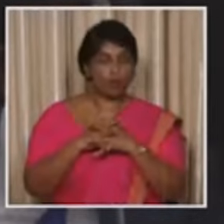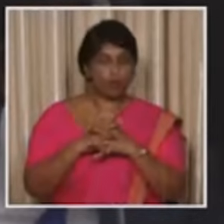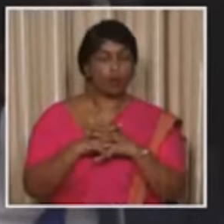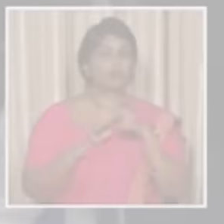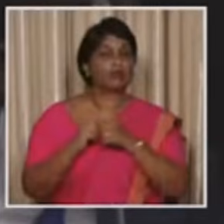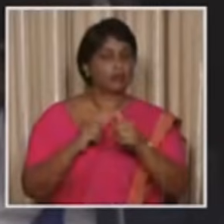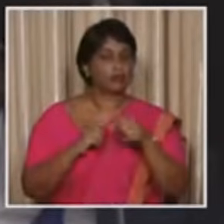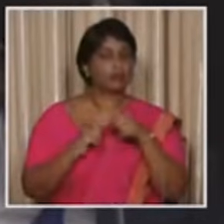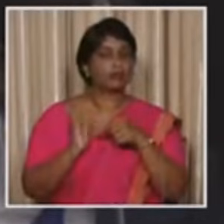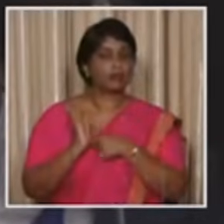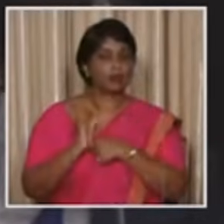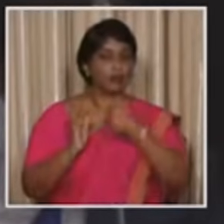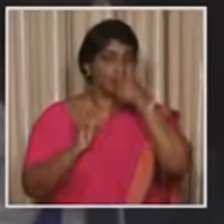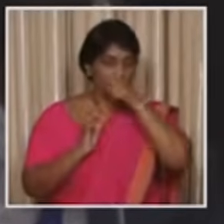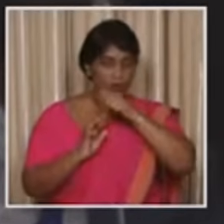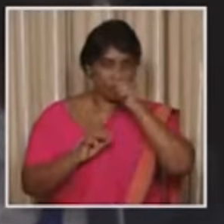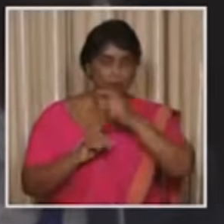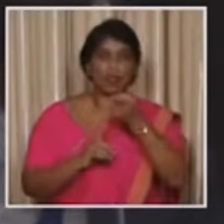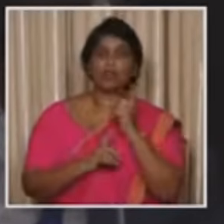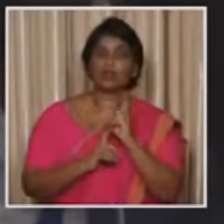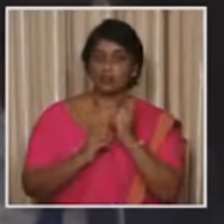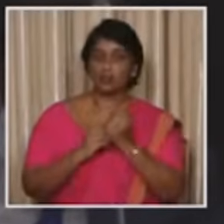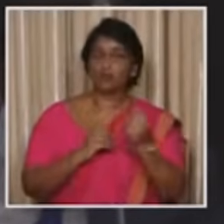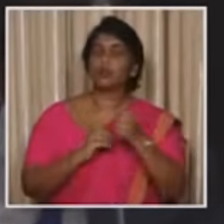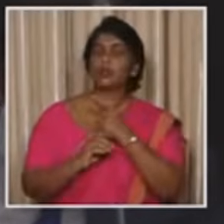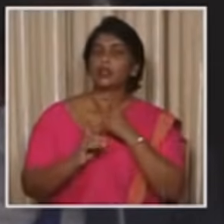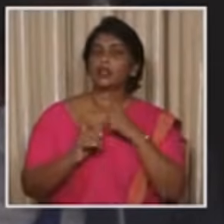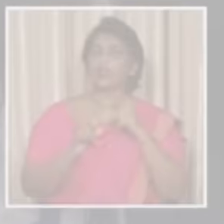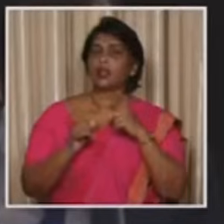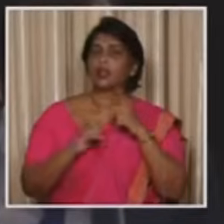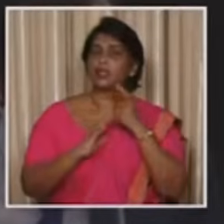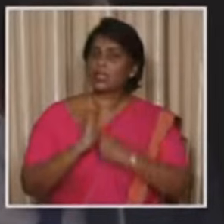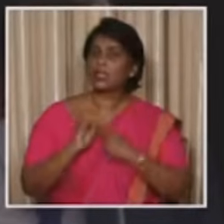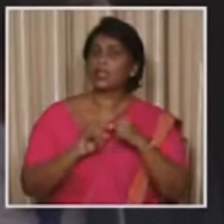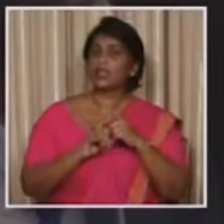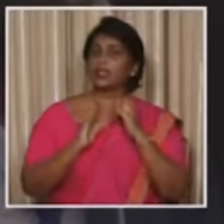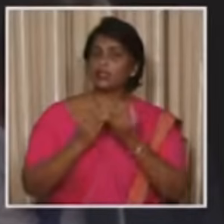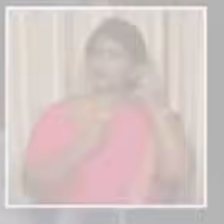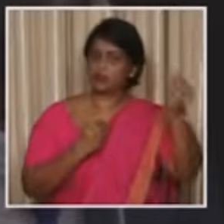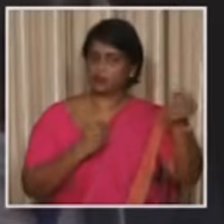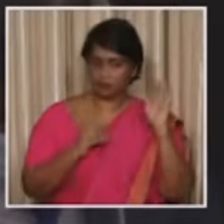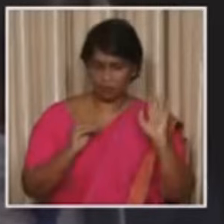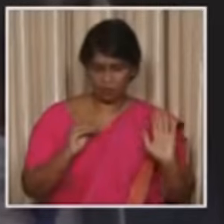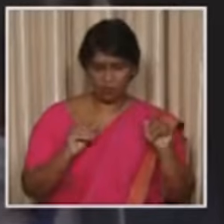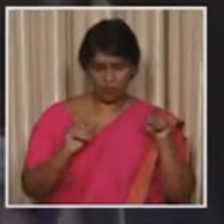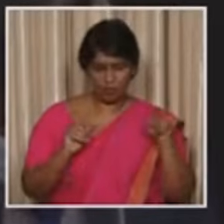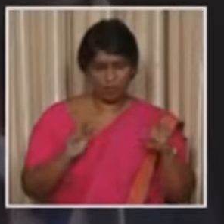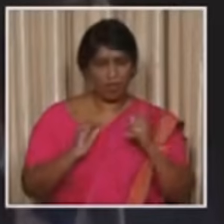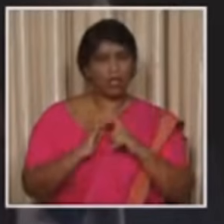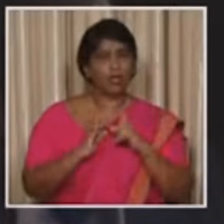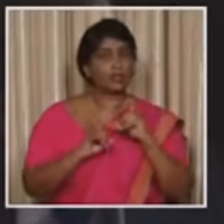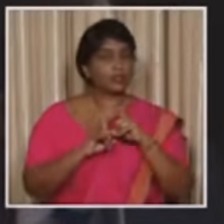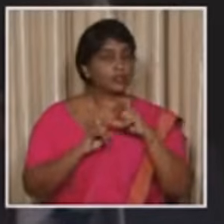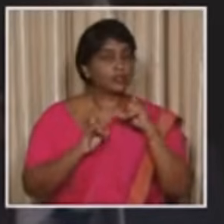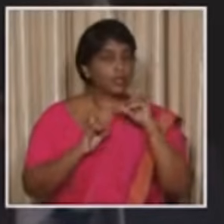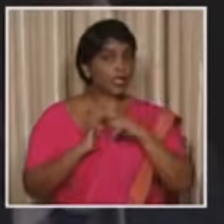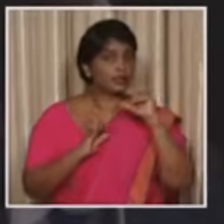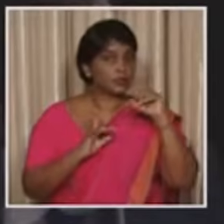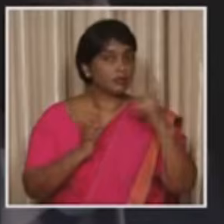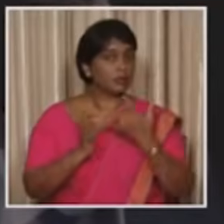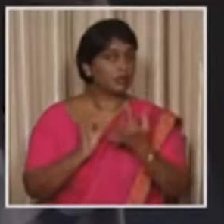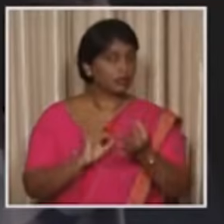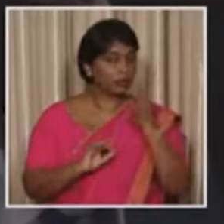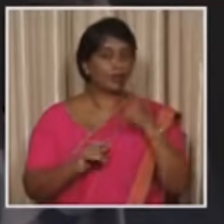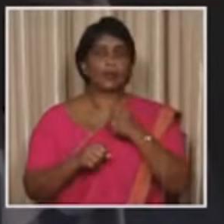ඒක යටතේ මේ හොරගම් වලට දඩුවම් කරන්න ඇටර්නි ජෙනරල් ඩිපාර්ට්මන්ට් එකට ඒක බාර දීලා තියෙනවා නමුත් ICC තහනම ඉවත් කරගන්න